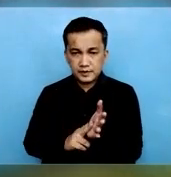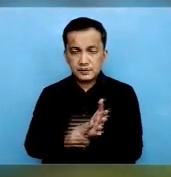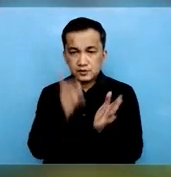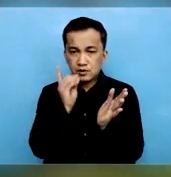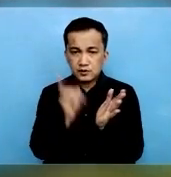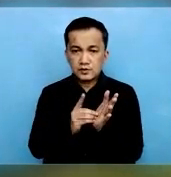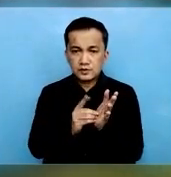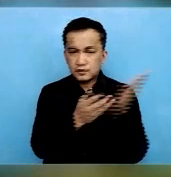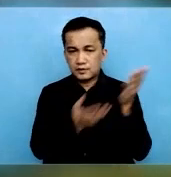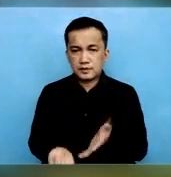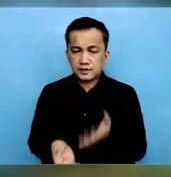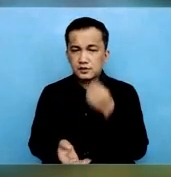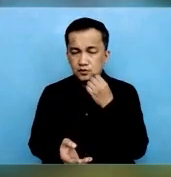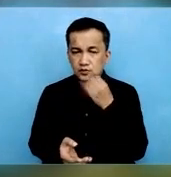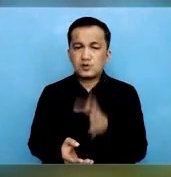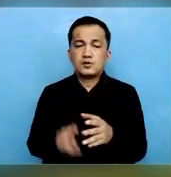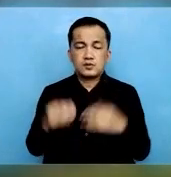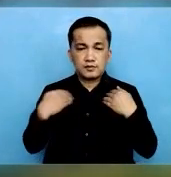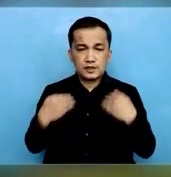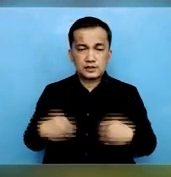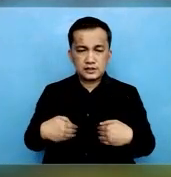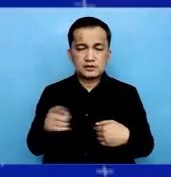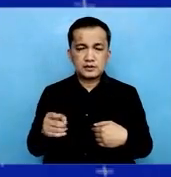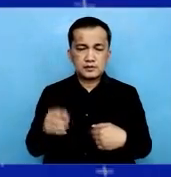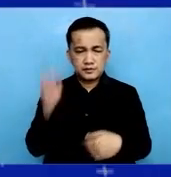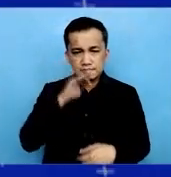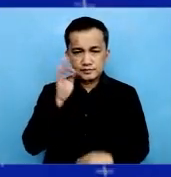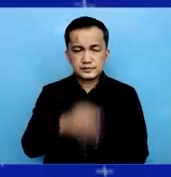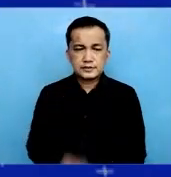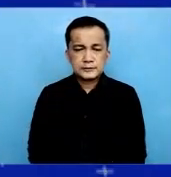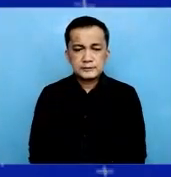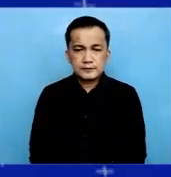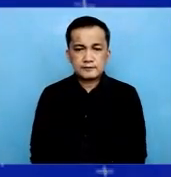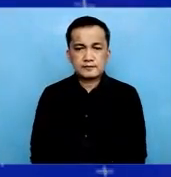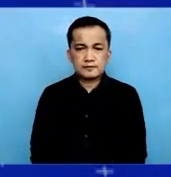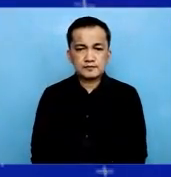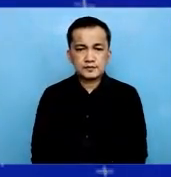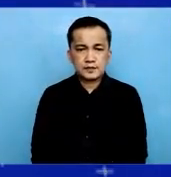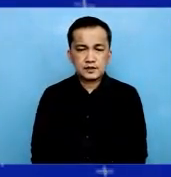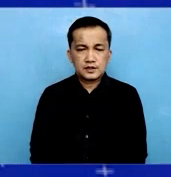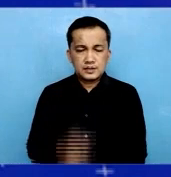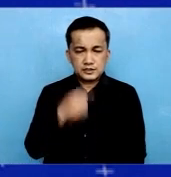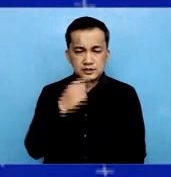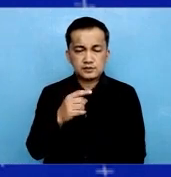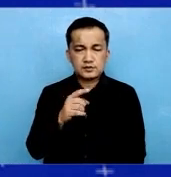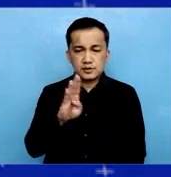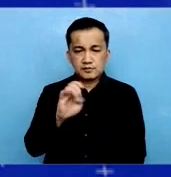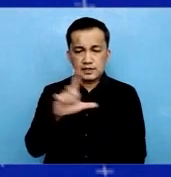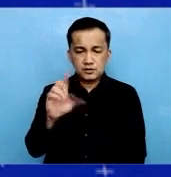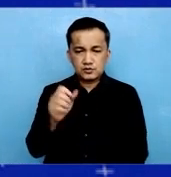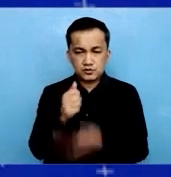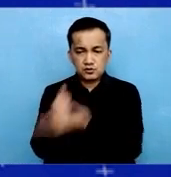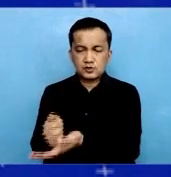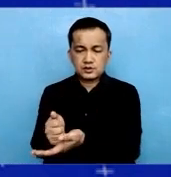ma-repatriate natin agad yung labi ng ating mga kababayan. Siniguro ni Belio na tutulong sila sa mga naiwang mahal